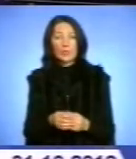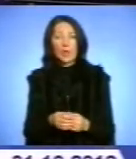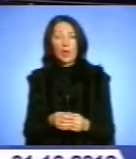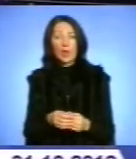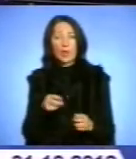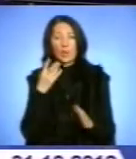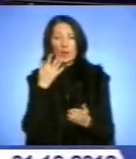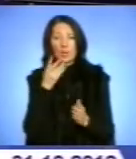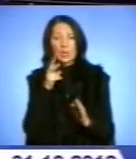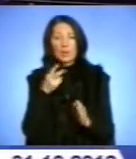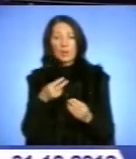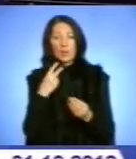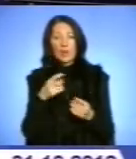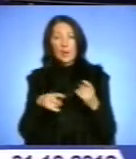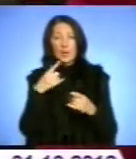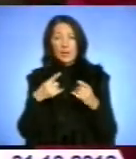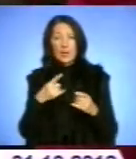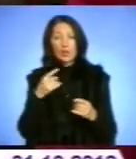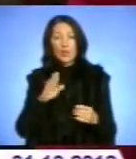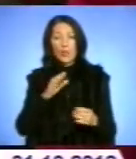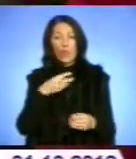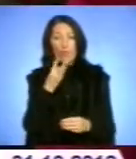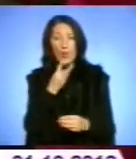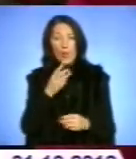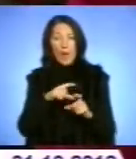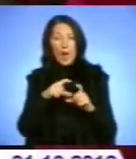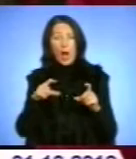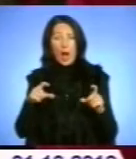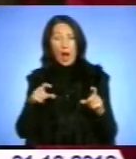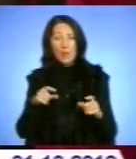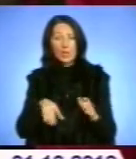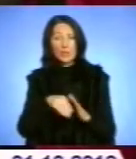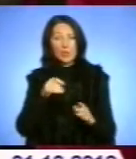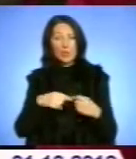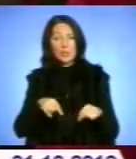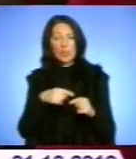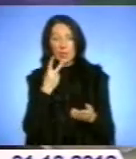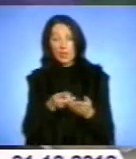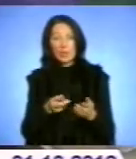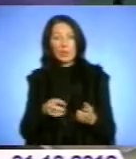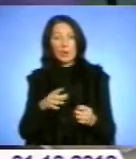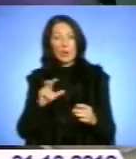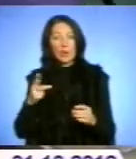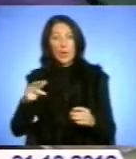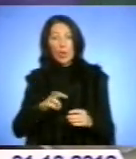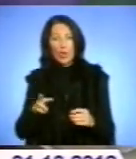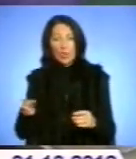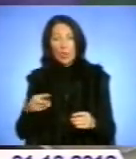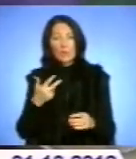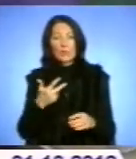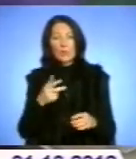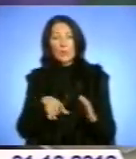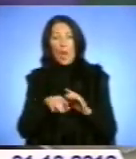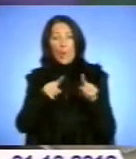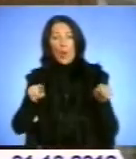Трансляцію веб-камер з виборчих дільниць дивилось півмільйона українців. За підсумками проведення виборів на 20 годину 28 жовтня на порталі